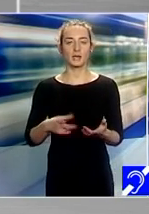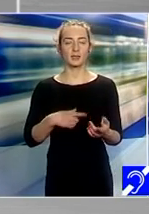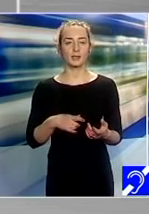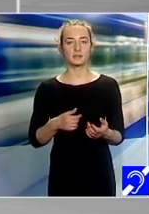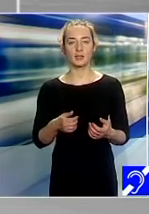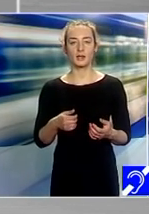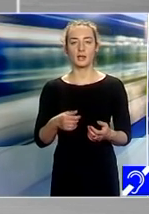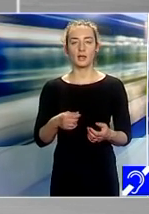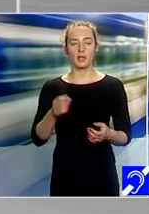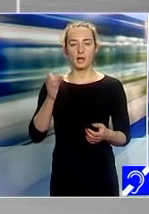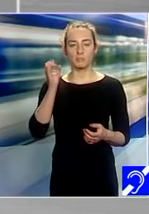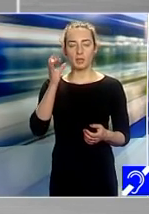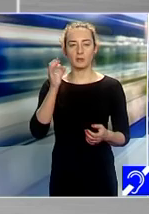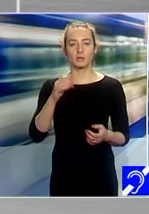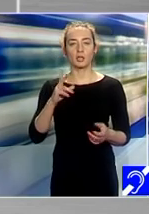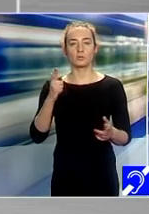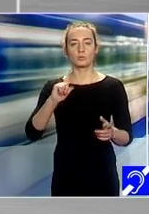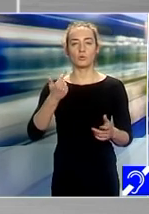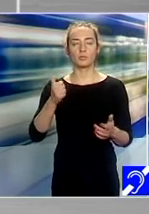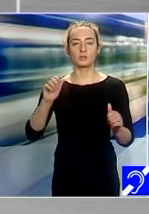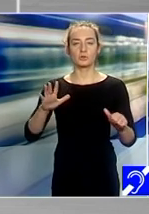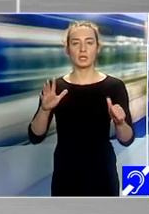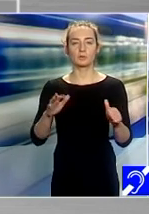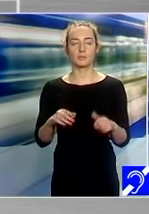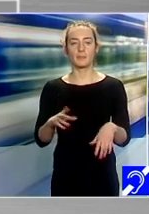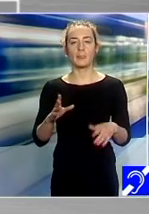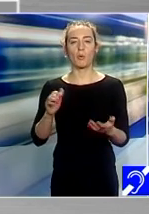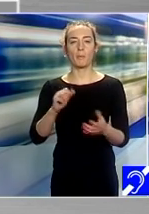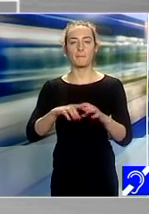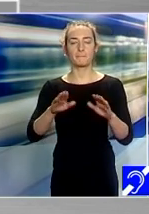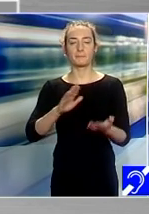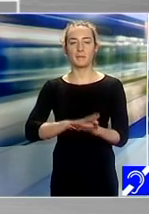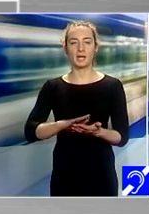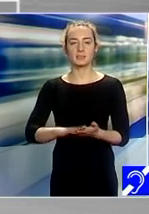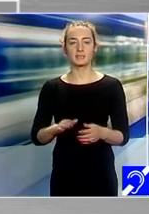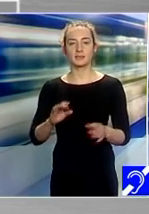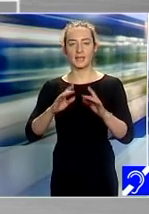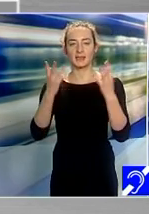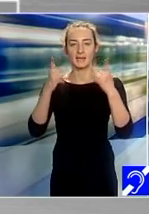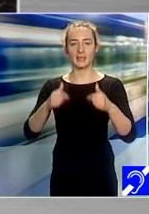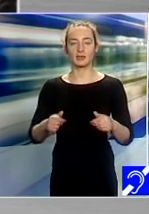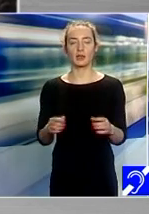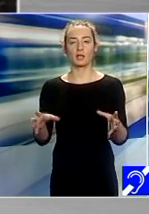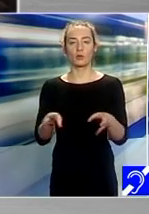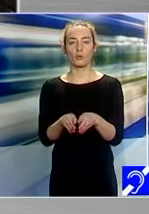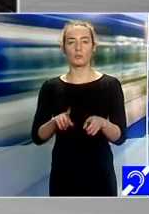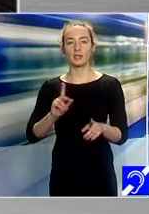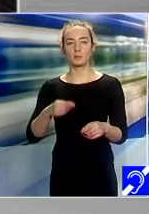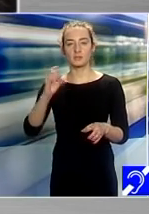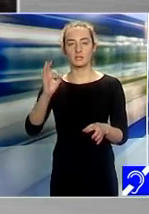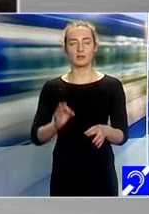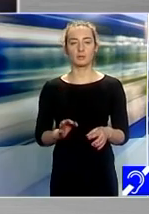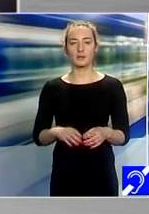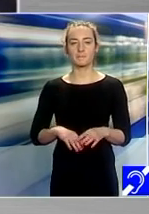în anul 2016. O simplă bază de date comună ar rezolva mulți nervi și drumuri făcute aiurea. Ideile lor vor fi puse în